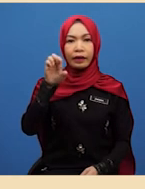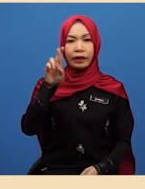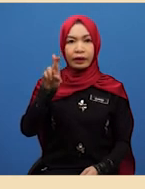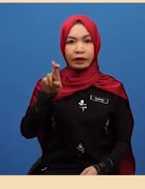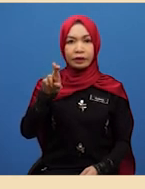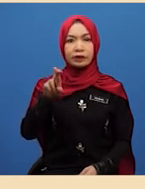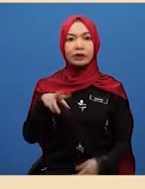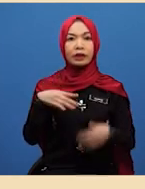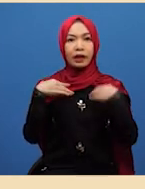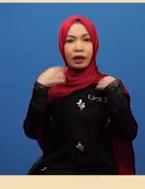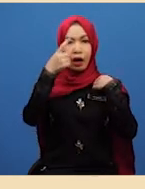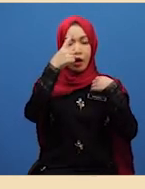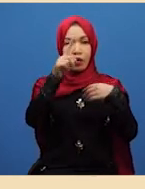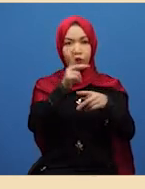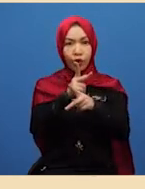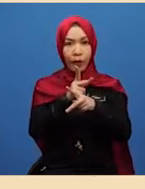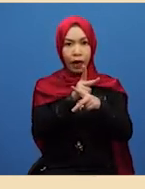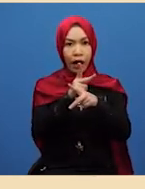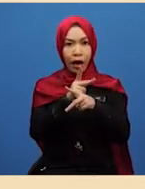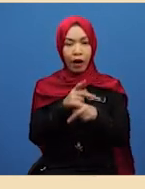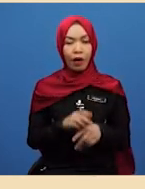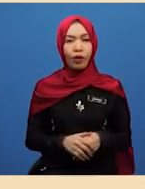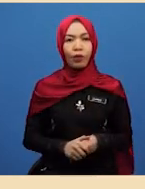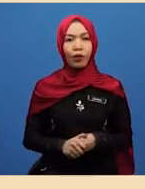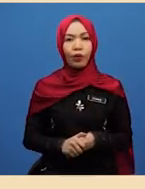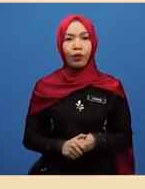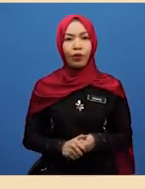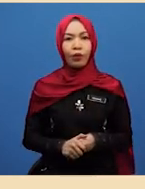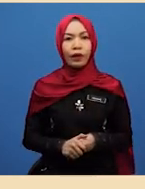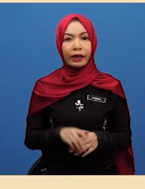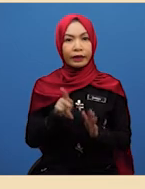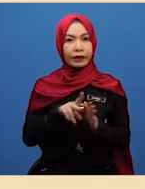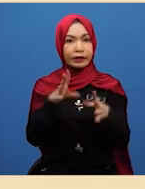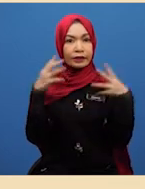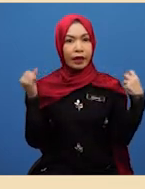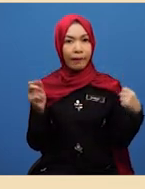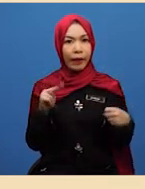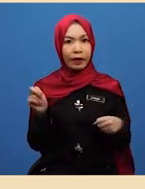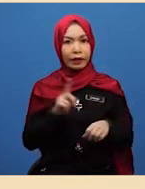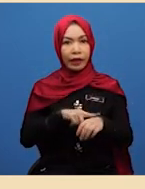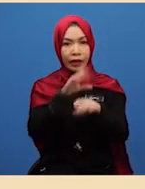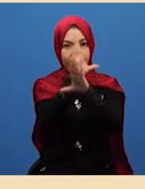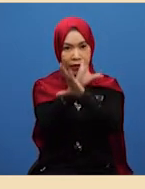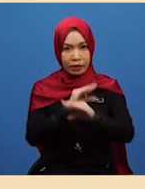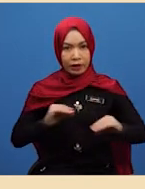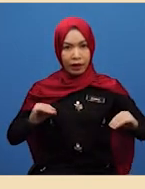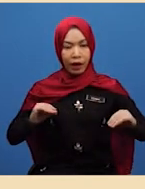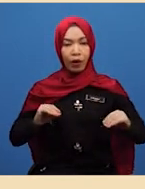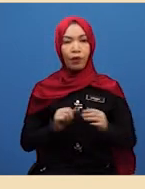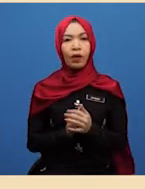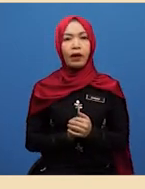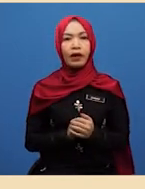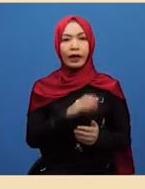pertahanan. Akhir sekali, James Brooke meluaskan kuasanya di Sarawak dengan sokongan